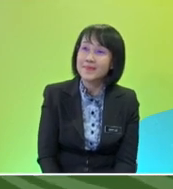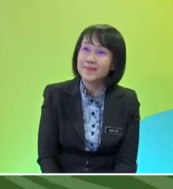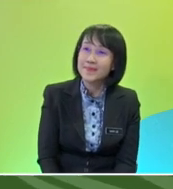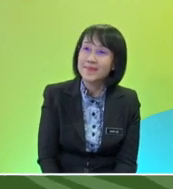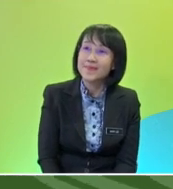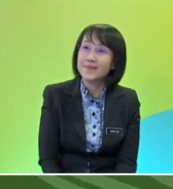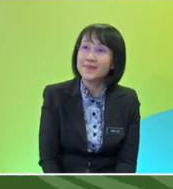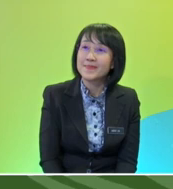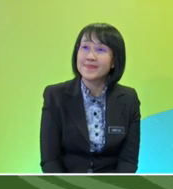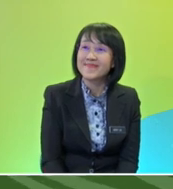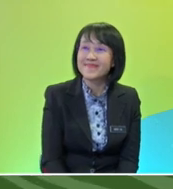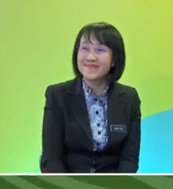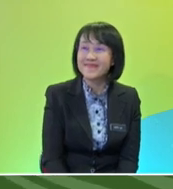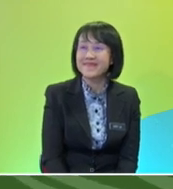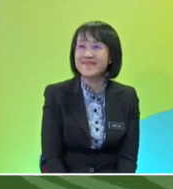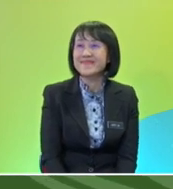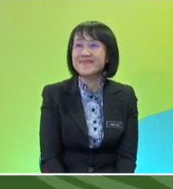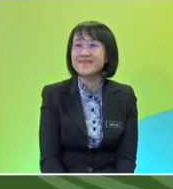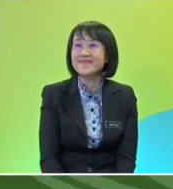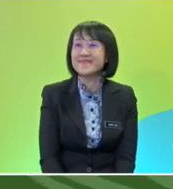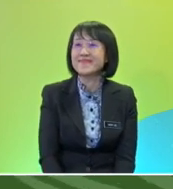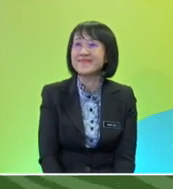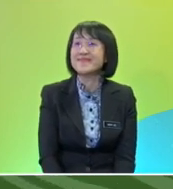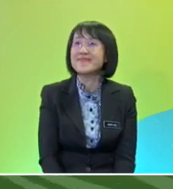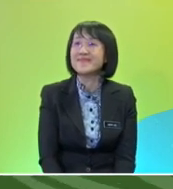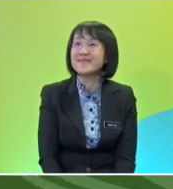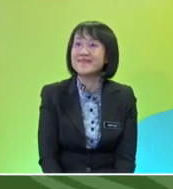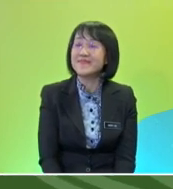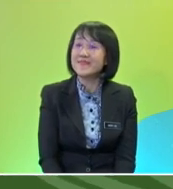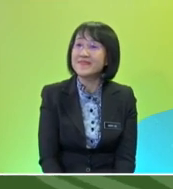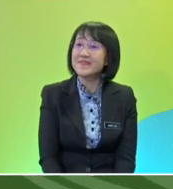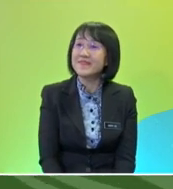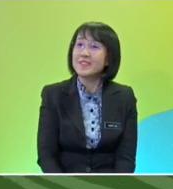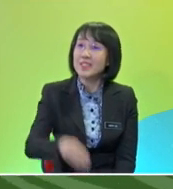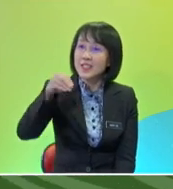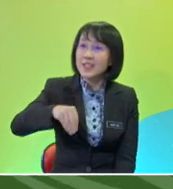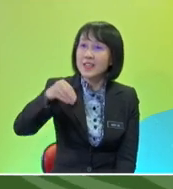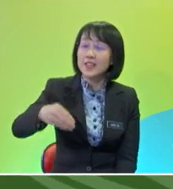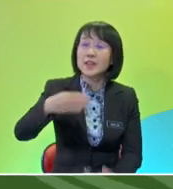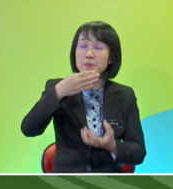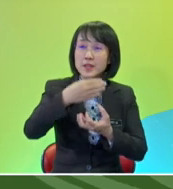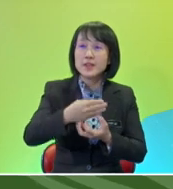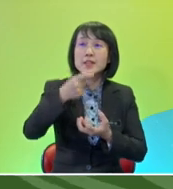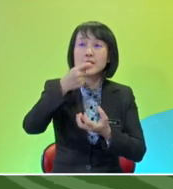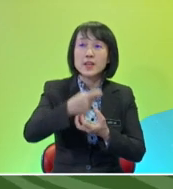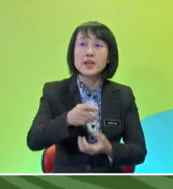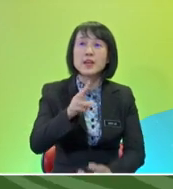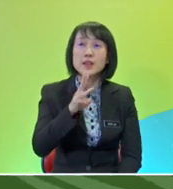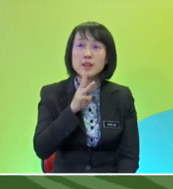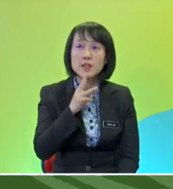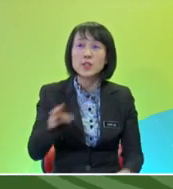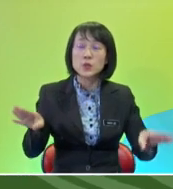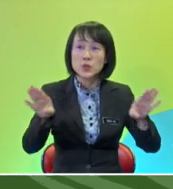Okey, Ruhil buka. Ruhil kena unmute mic tersebut. Tanah bekas yang menampung air, tutup bekas